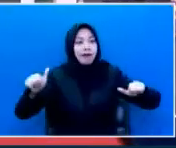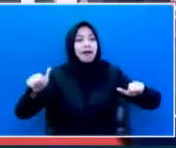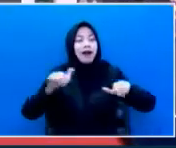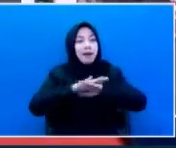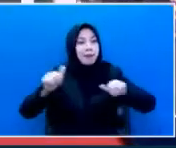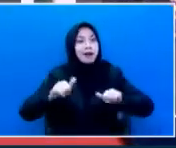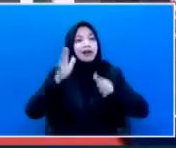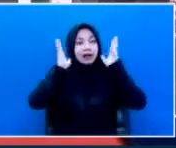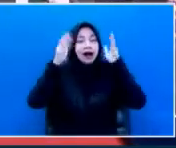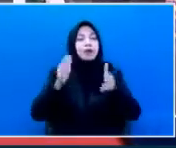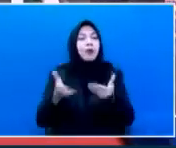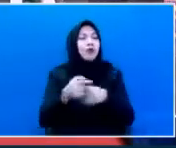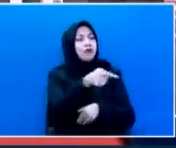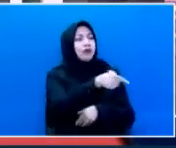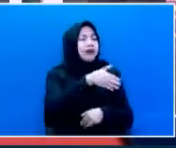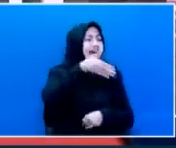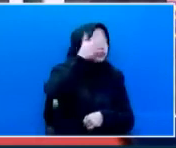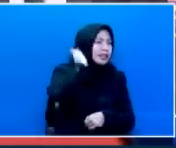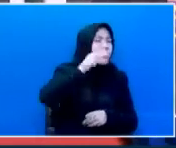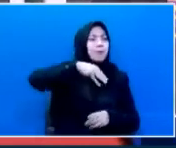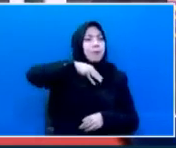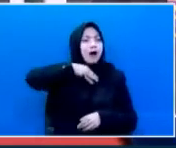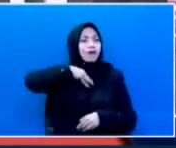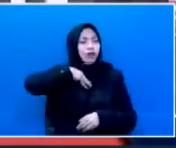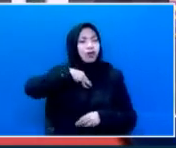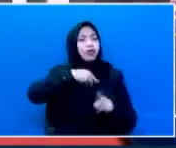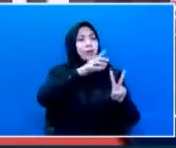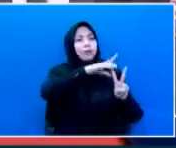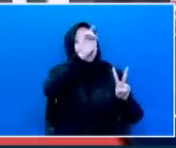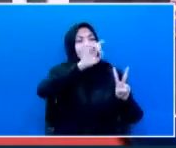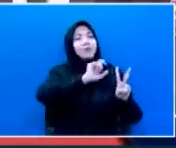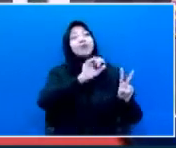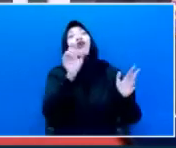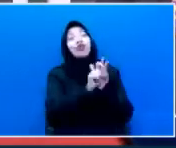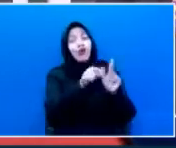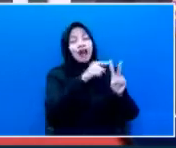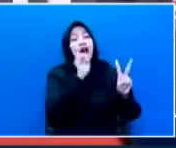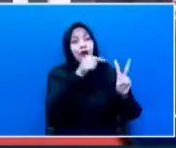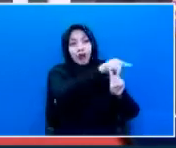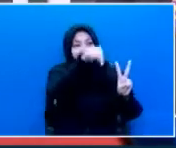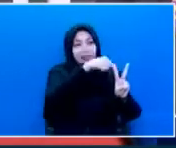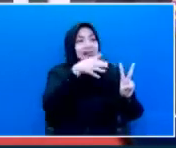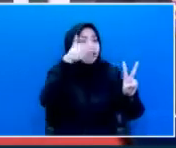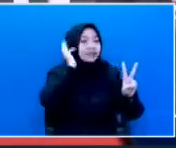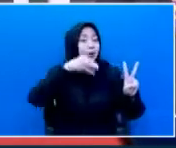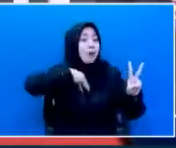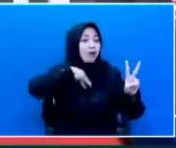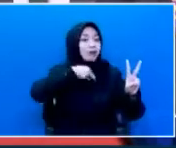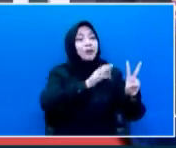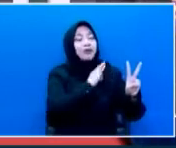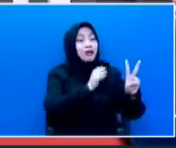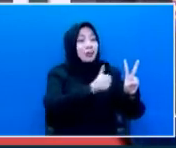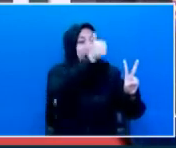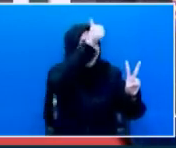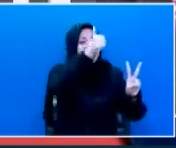kalau Ganjar pranowo dan juga Mahfud MD ini nih tidak nah eh sejak